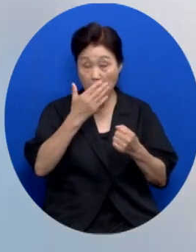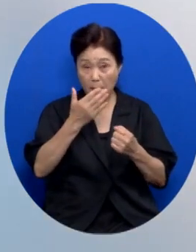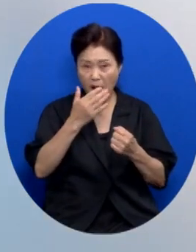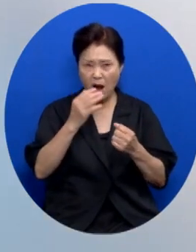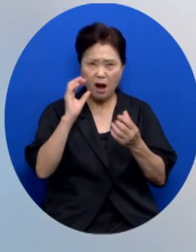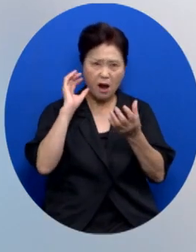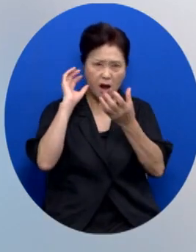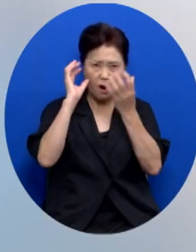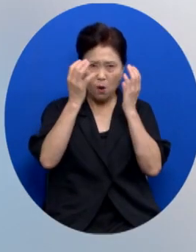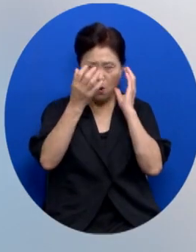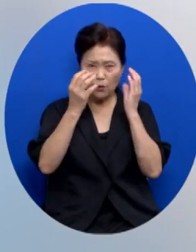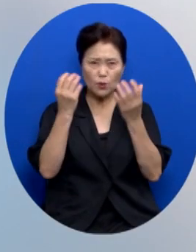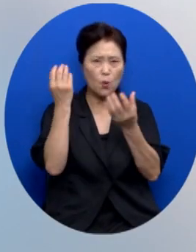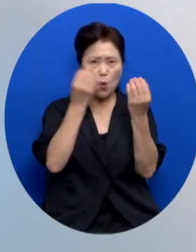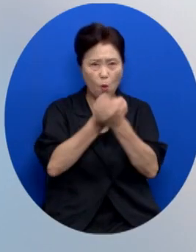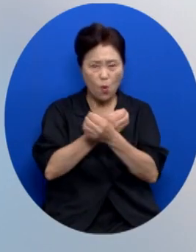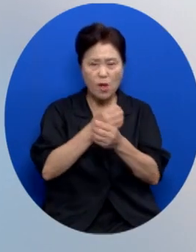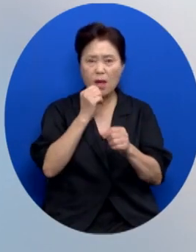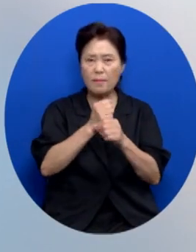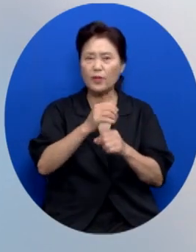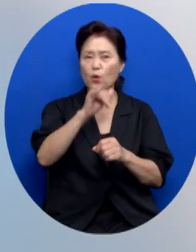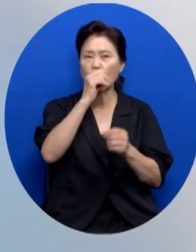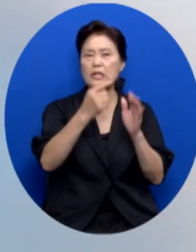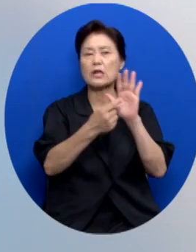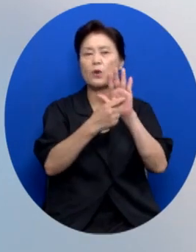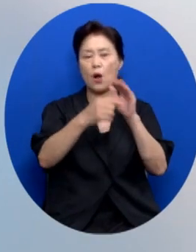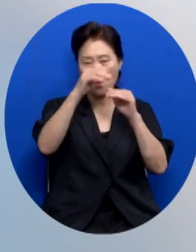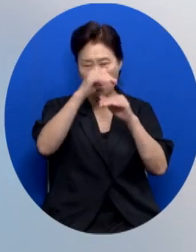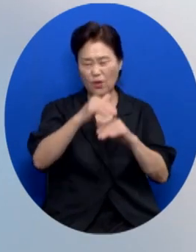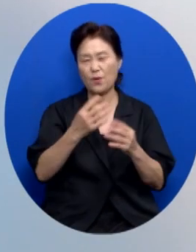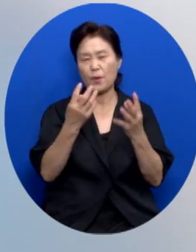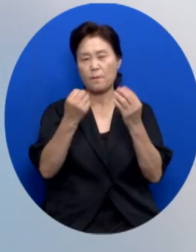오인, 혼동시키는 광고가 절반을 차지하며 가장 많은 것으로 파악됐습니다.